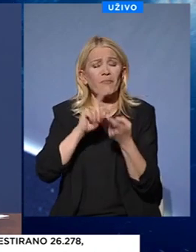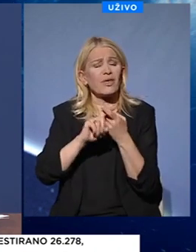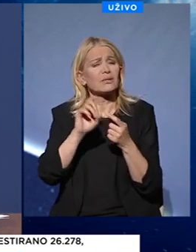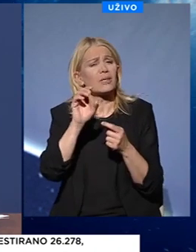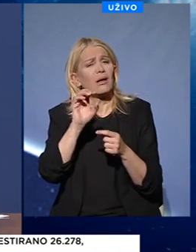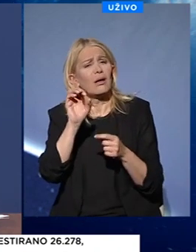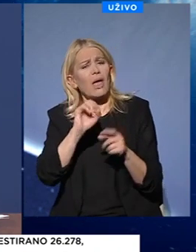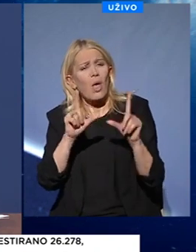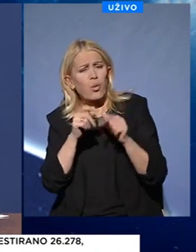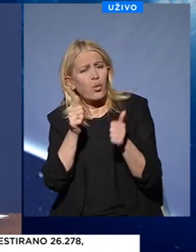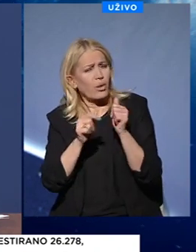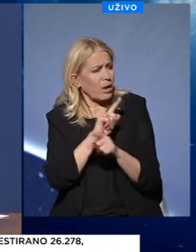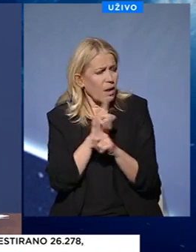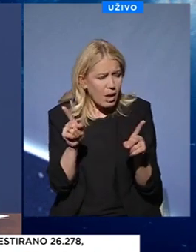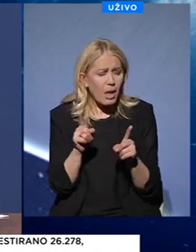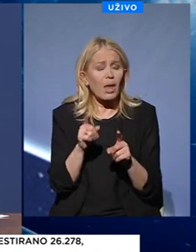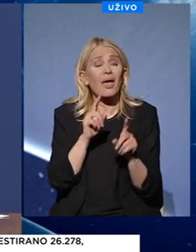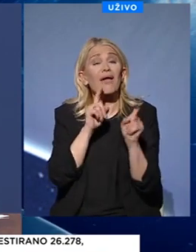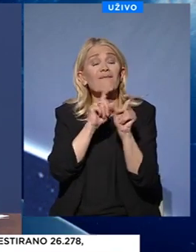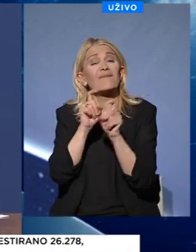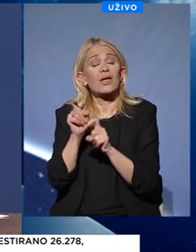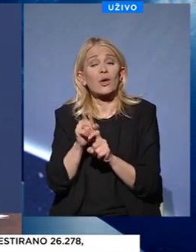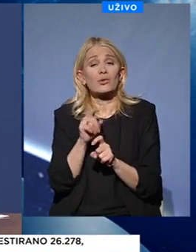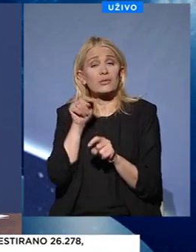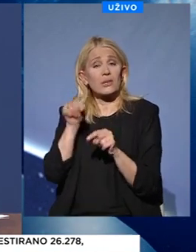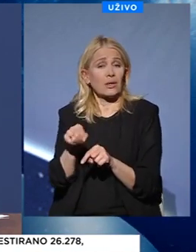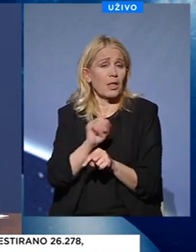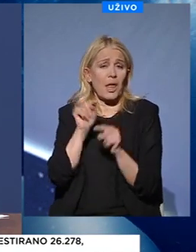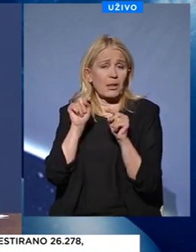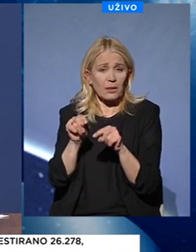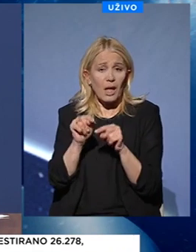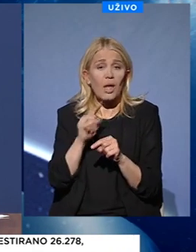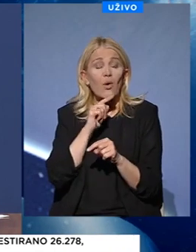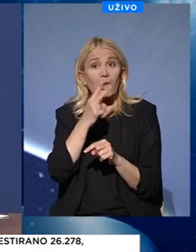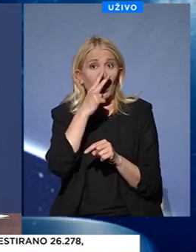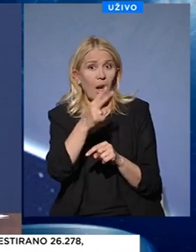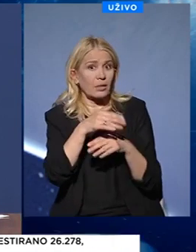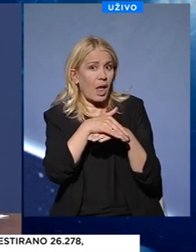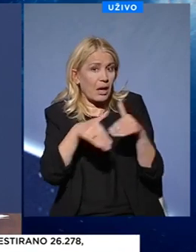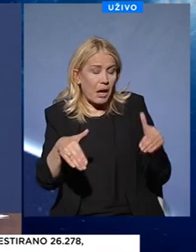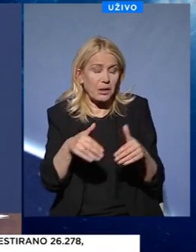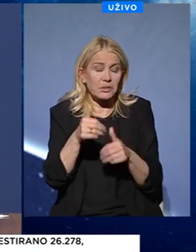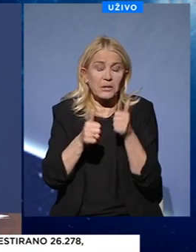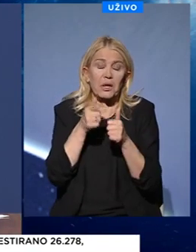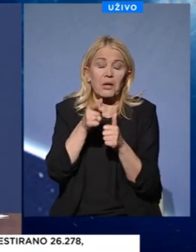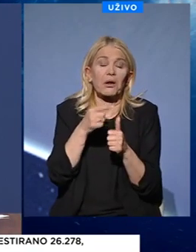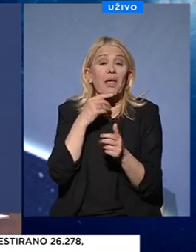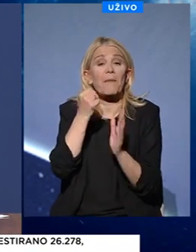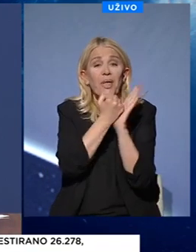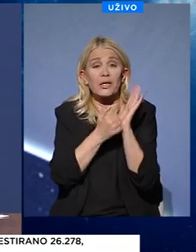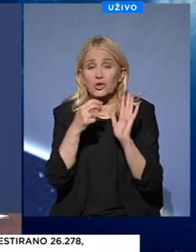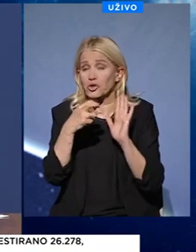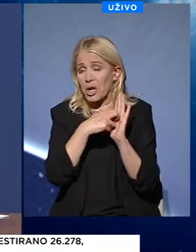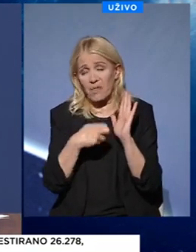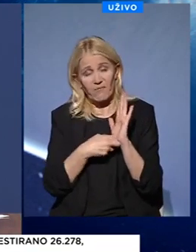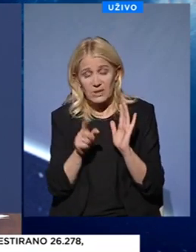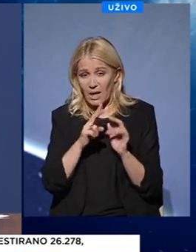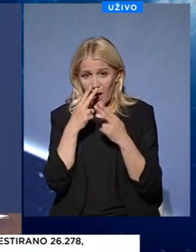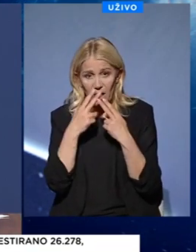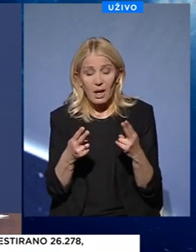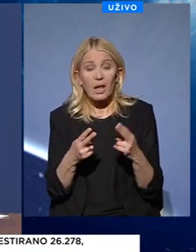ili nisu Evropske, jer virus nije taj koji gleda da li je to granica, da li je pasoš, da li je viza.